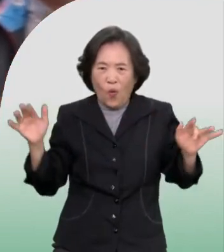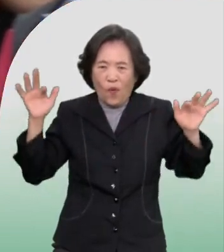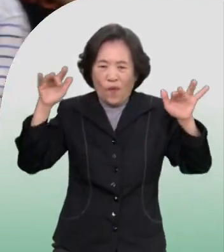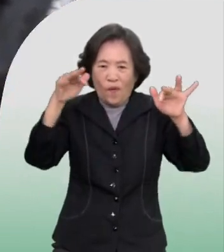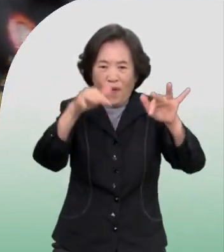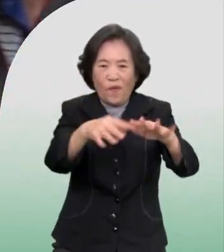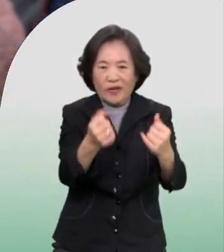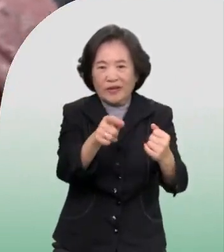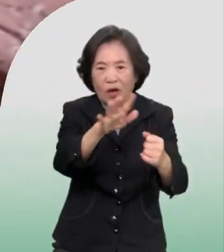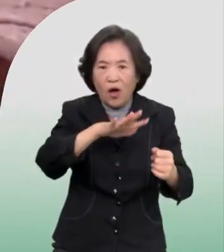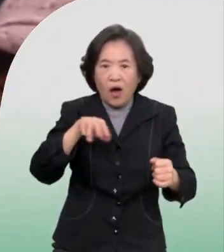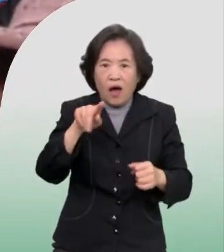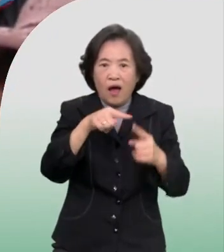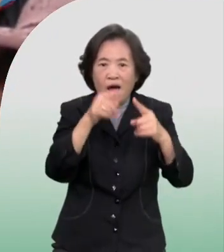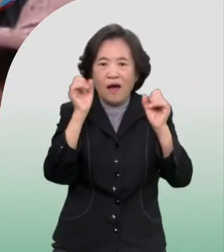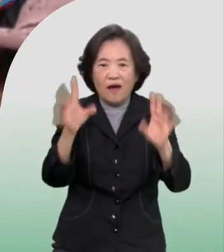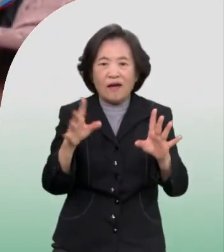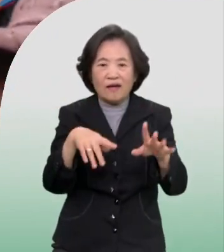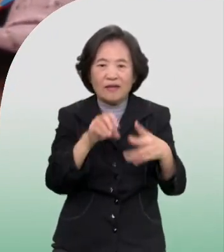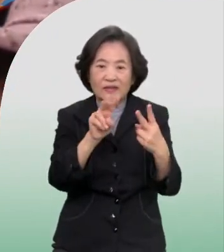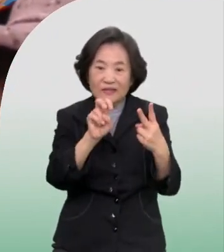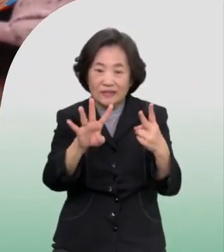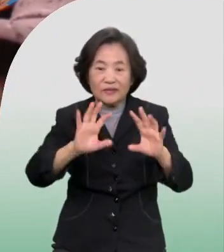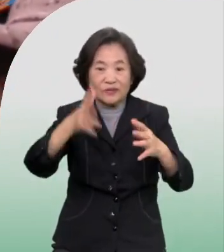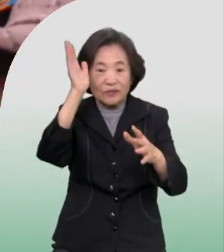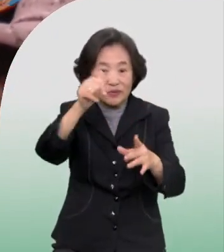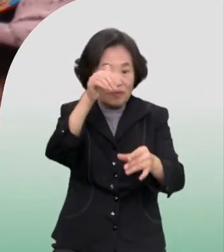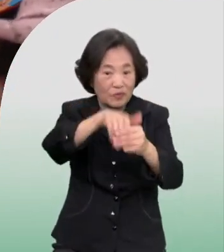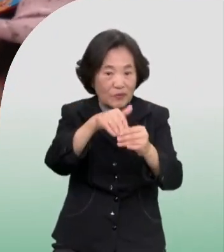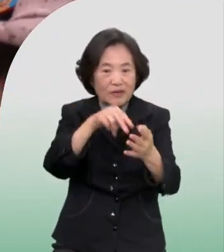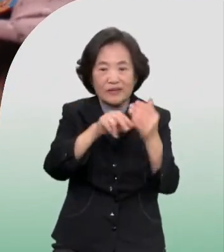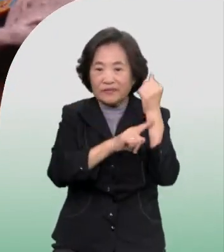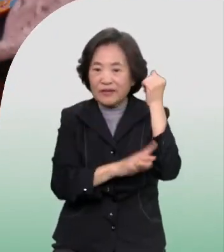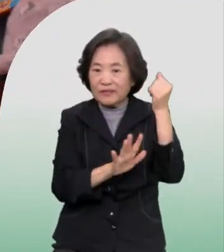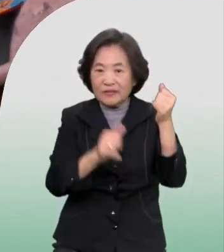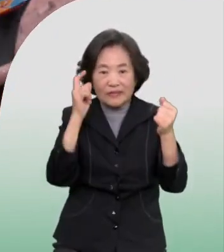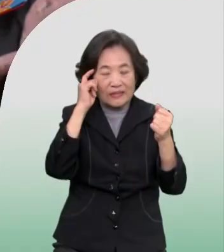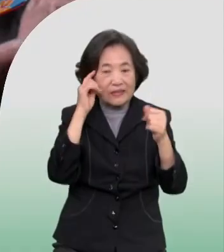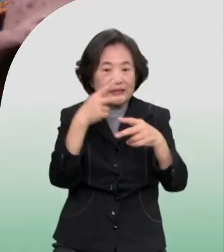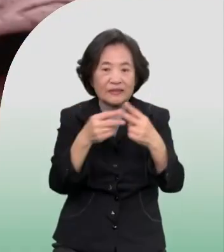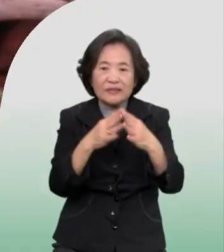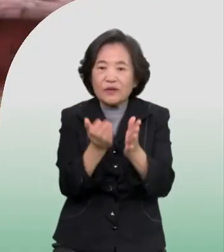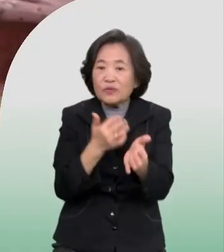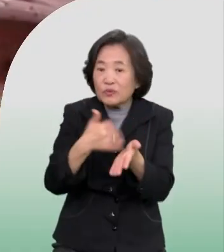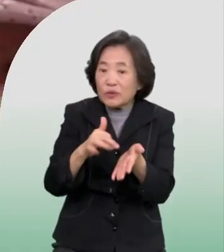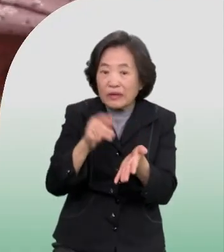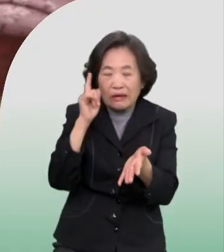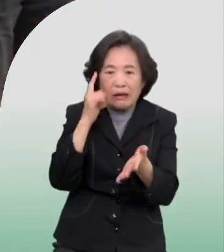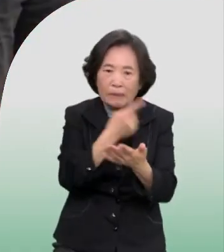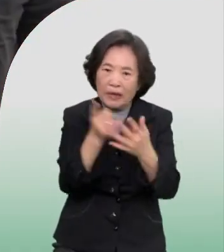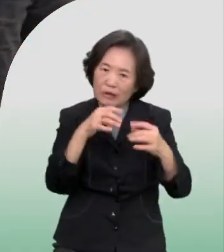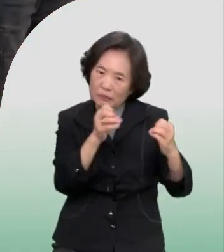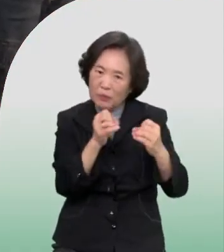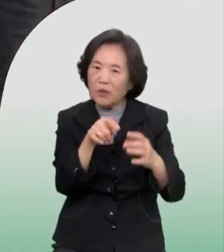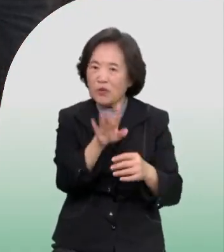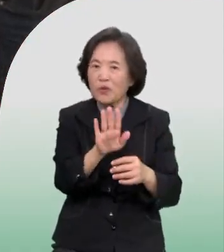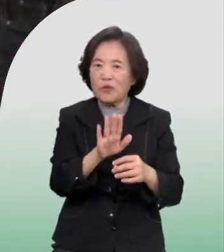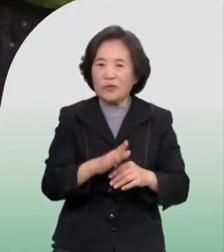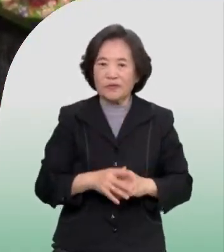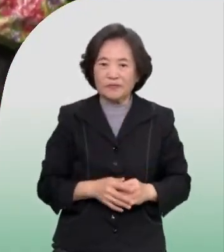亲齐众充满动态。二零二四年就会选总统到立委，客家艺术变作了重要话